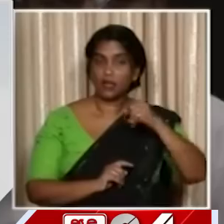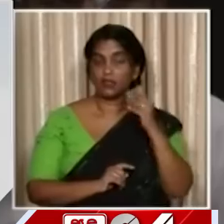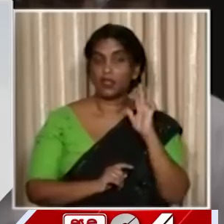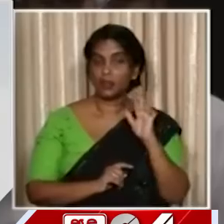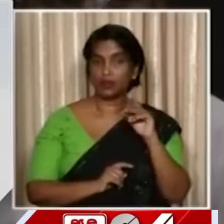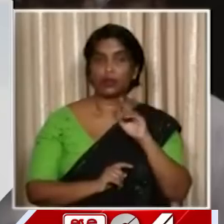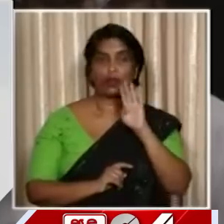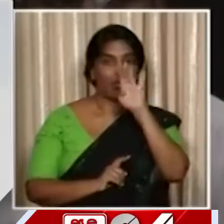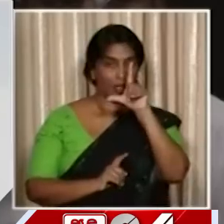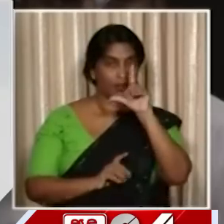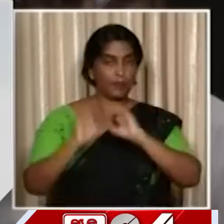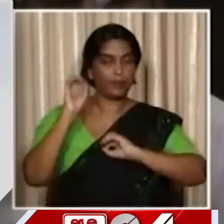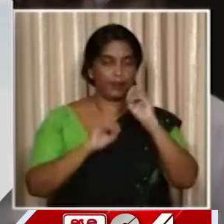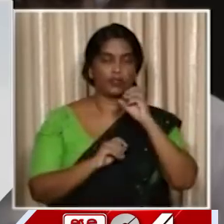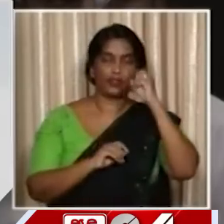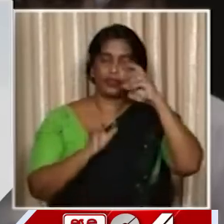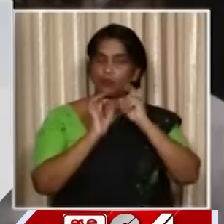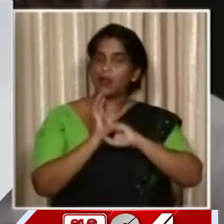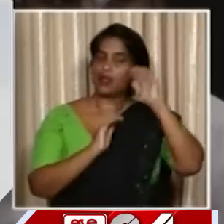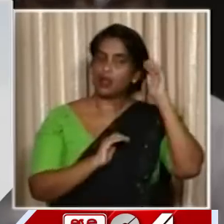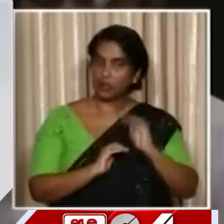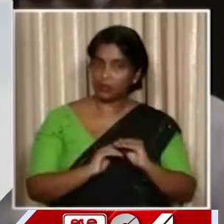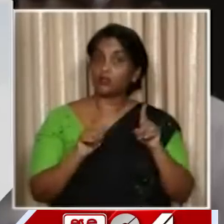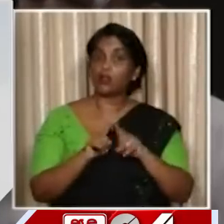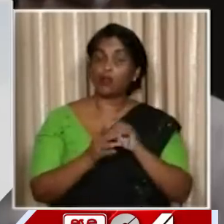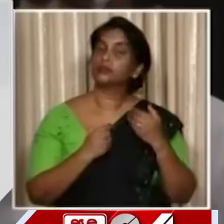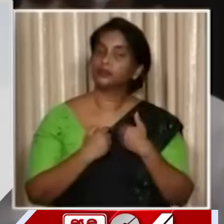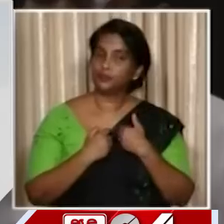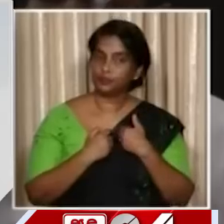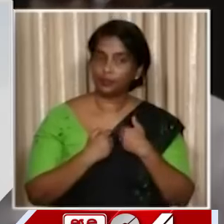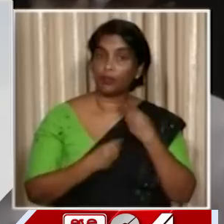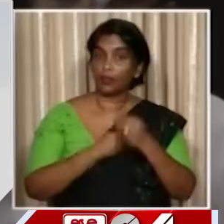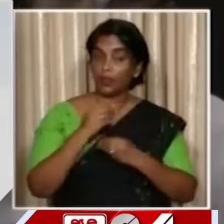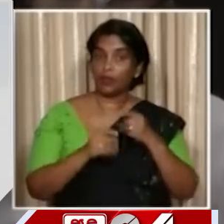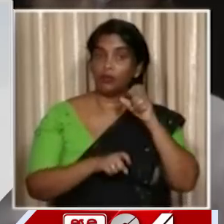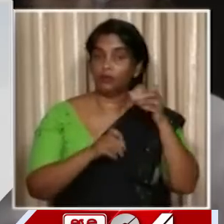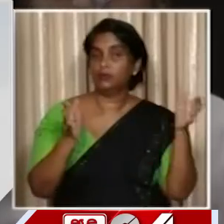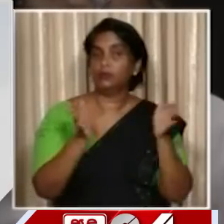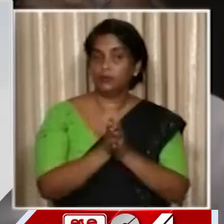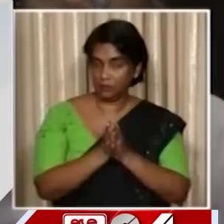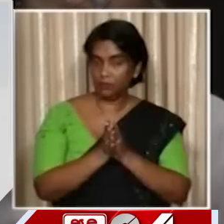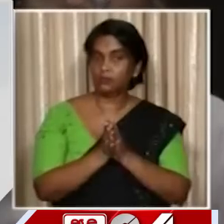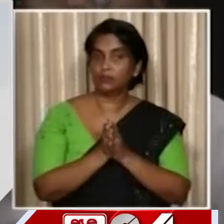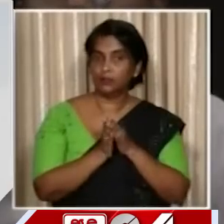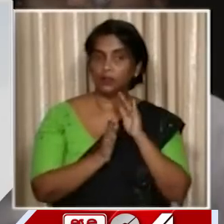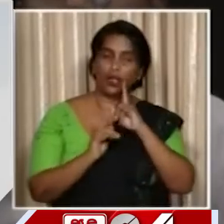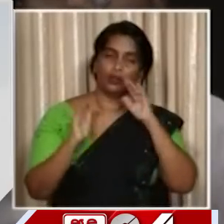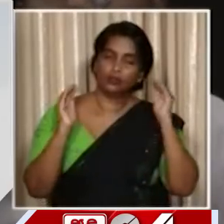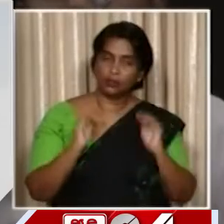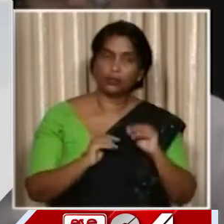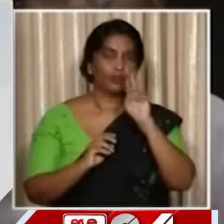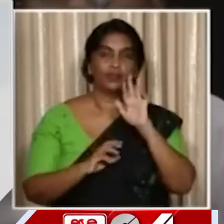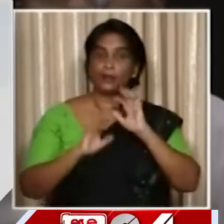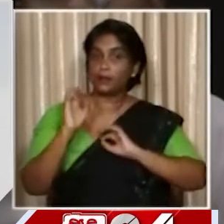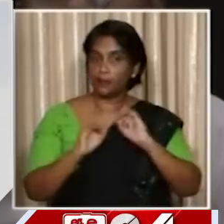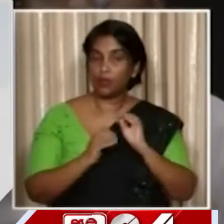තියෙනවා 7%කින් ඔවුන්ගේ විදුලි බිලත් අඩු වෙනවා. ඒ වගේම හෝටල් කාණ්ඩය කර්මාන්ත කාණ්ඩය ඇතුළත් කරපු නිසා අවමයේ